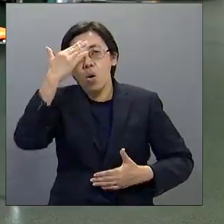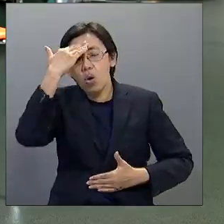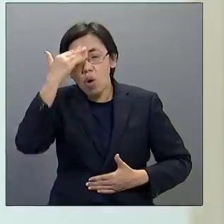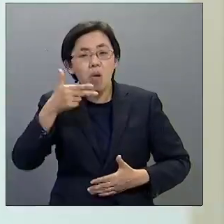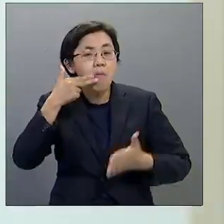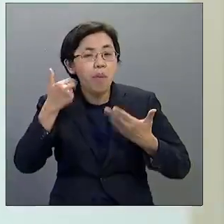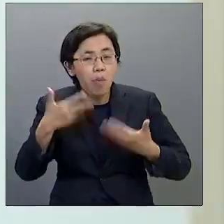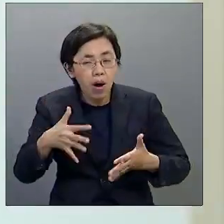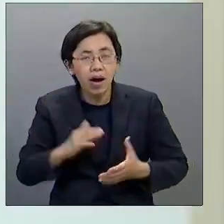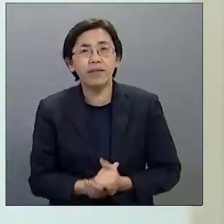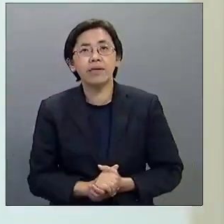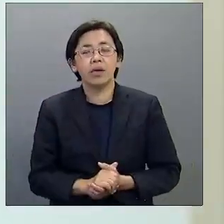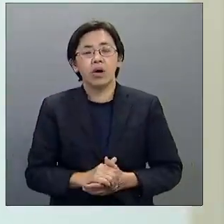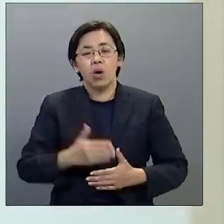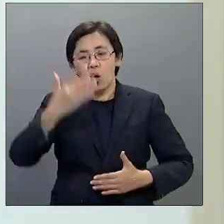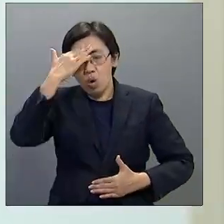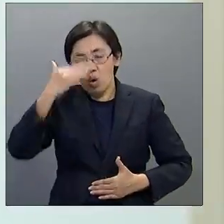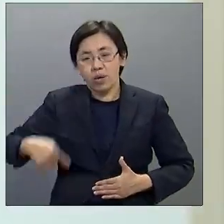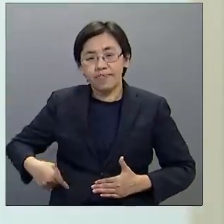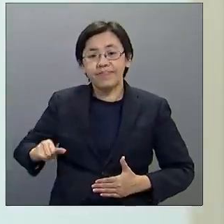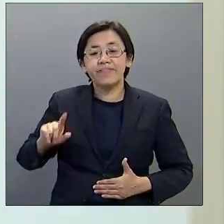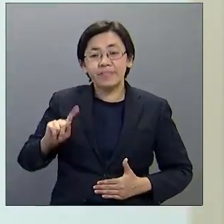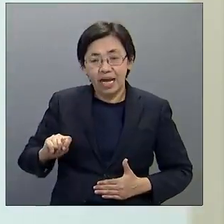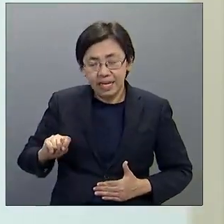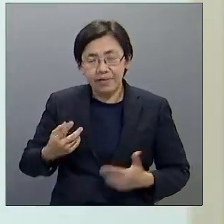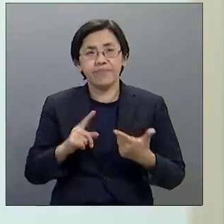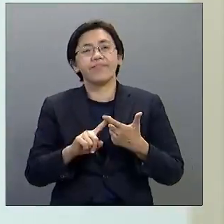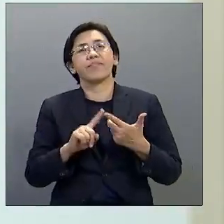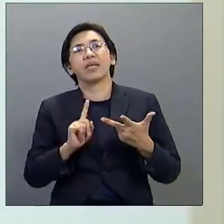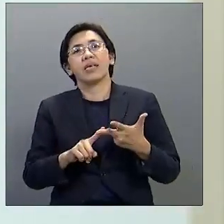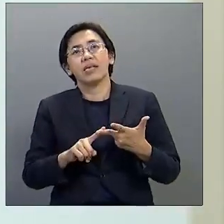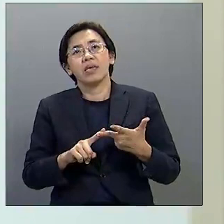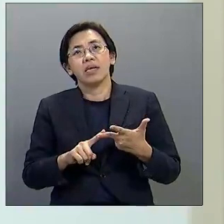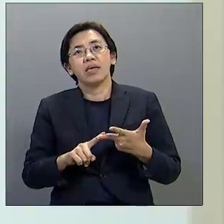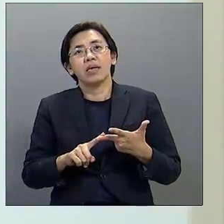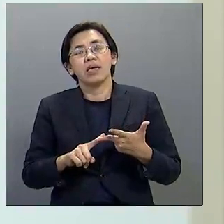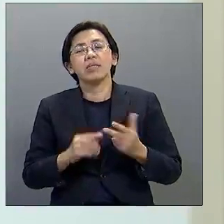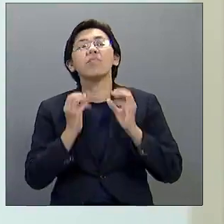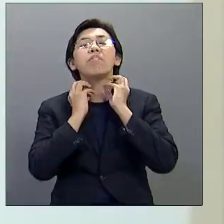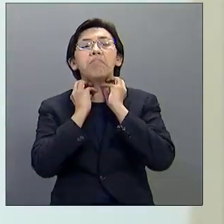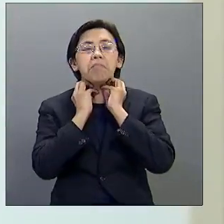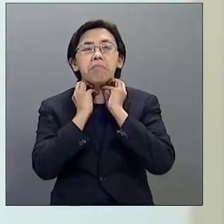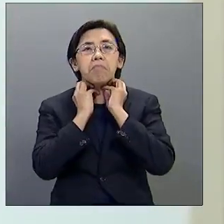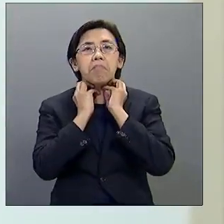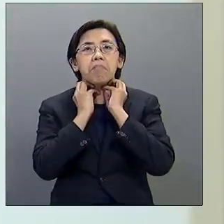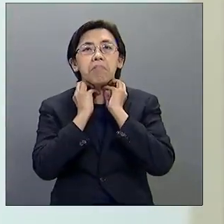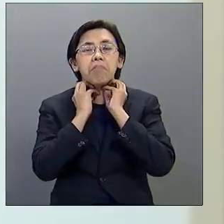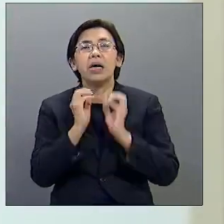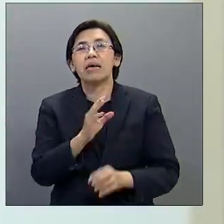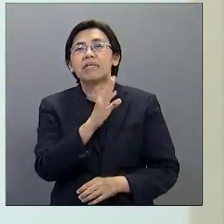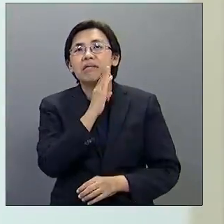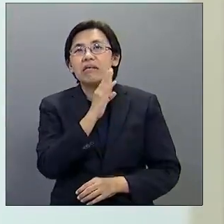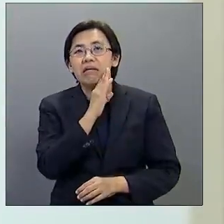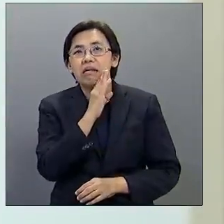เบาหวานโรคไตนะคะหรือโรคเกี่ยวกับความผิดปกติของต่อมไทรอยด์ถ้าอยู่ในระยะที่